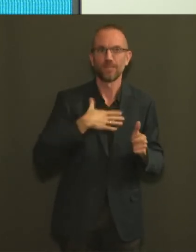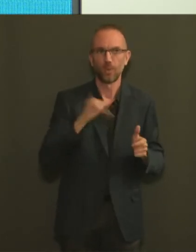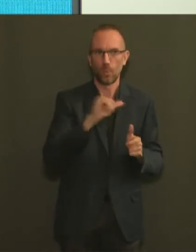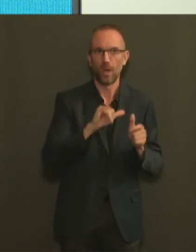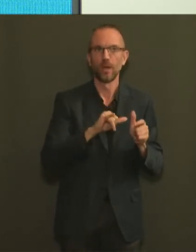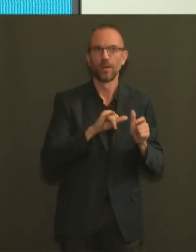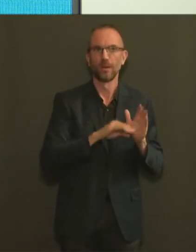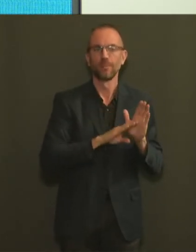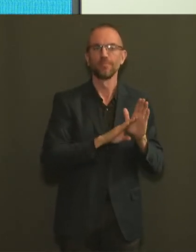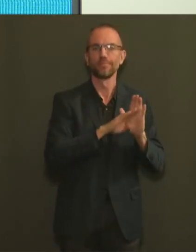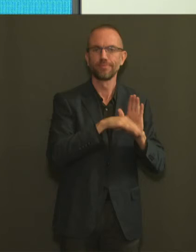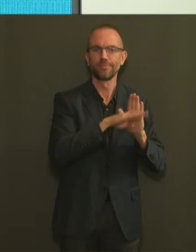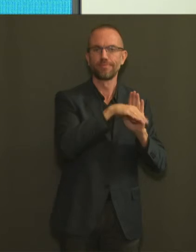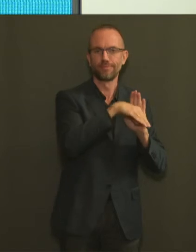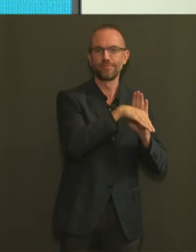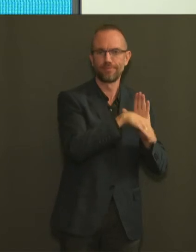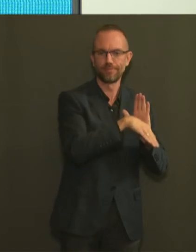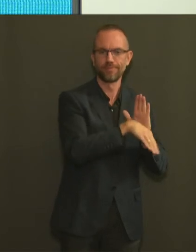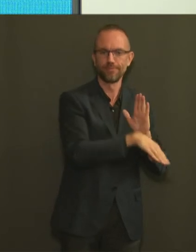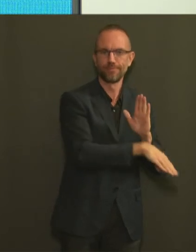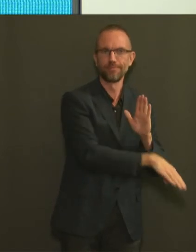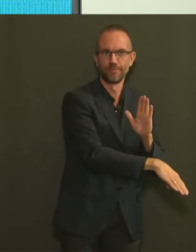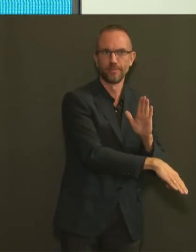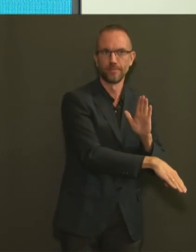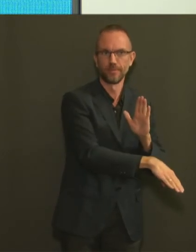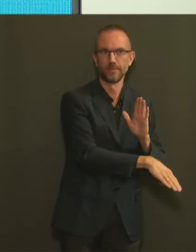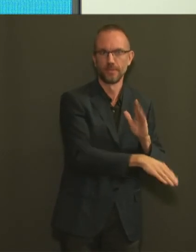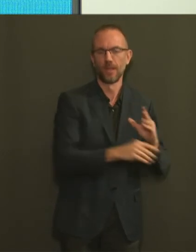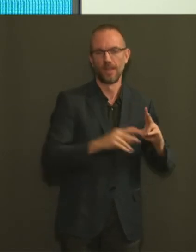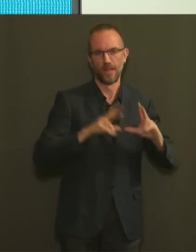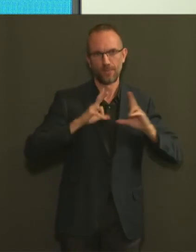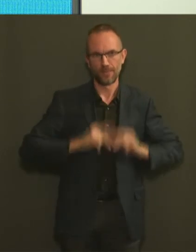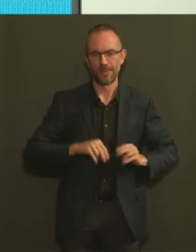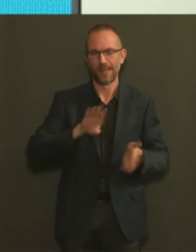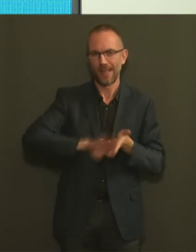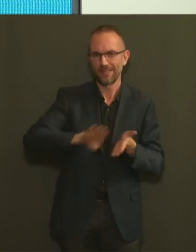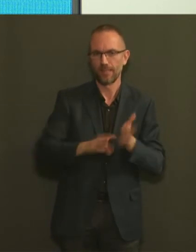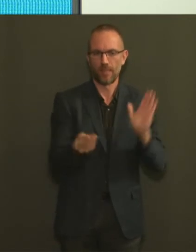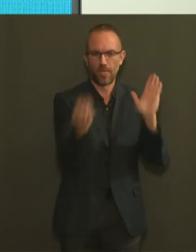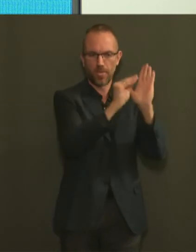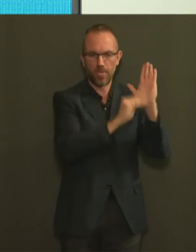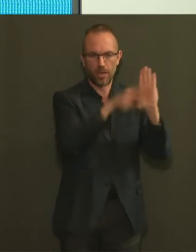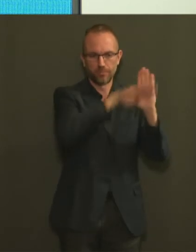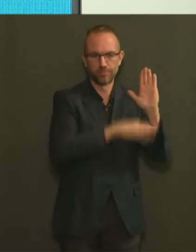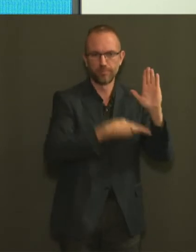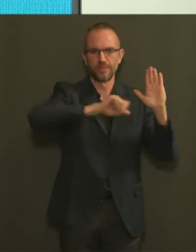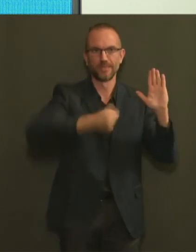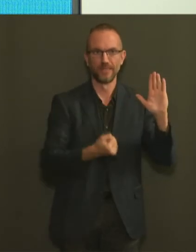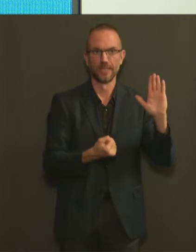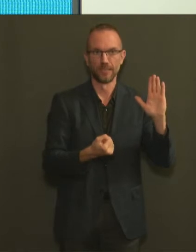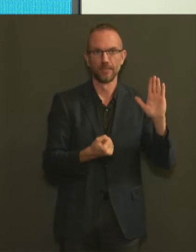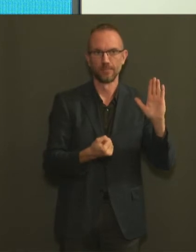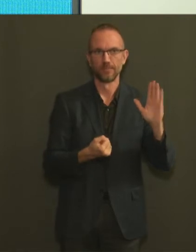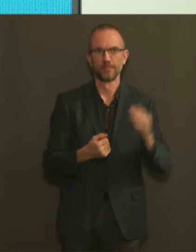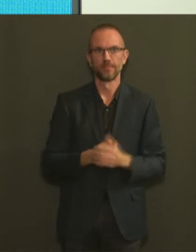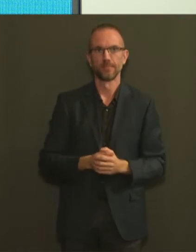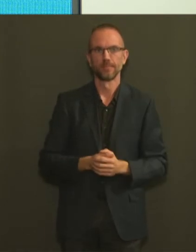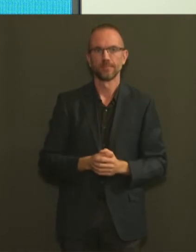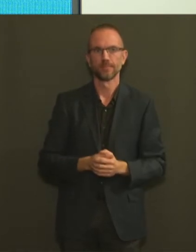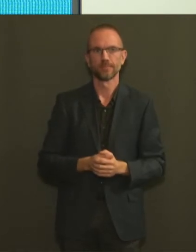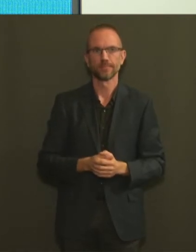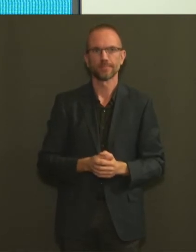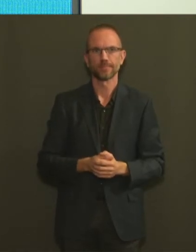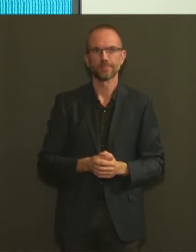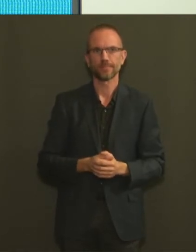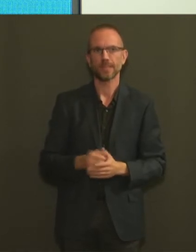des mesures supplémentaires c'est un peu le pari qui a été fait lorsqu'il a été décidé à la veille de ces vacances